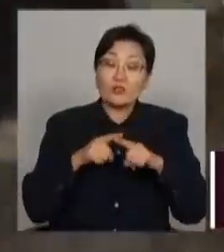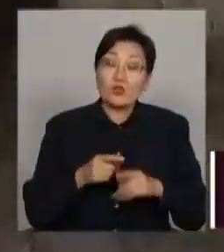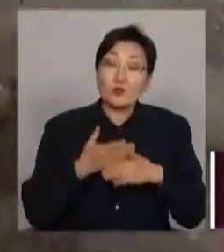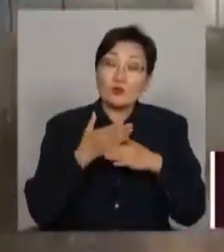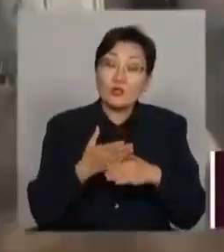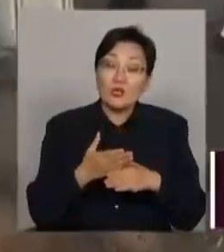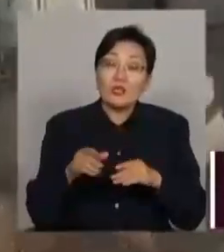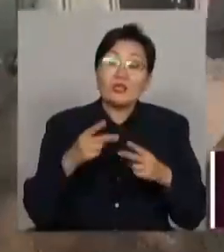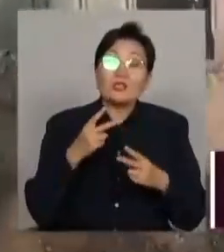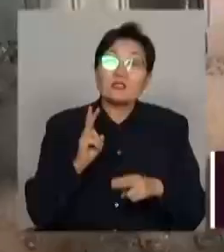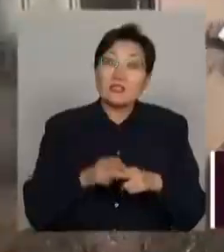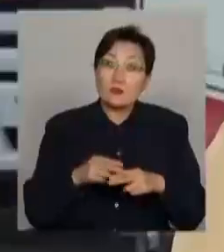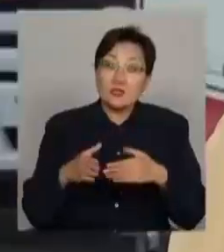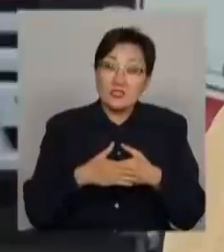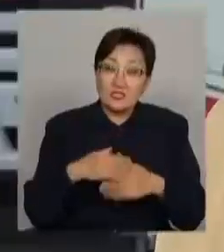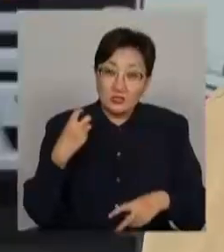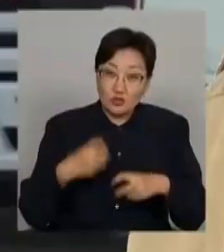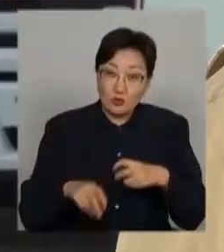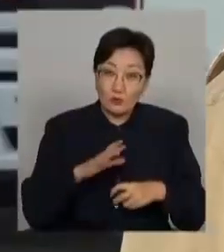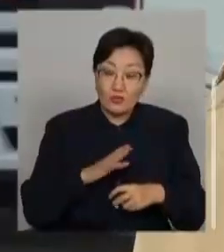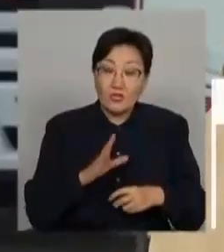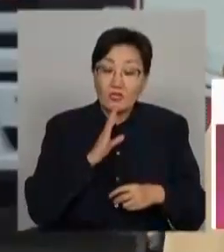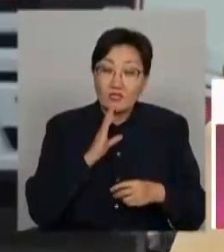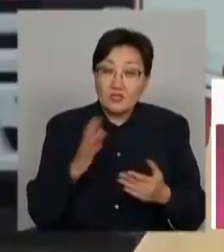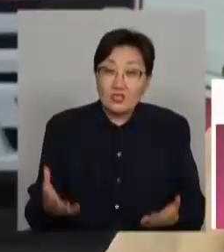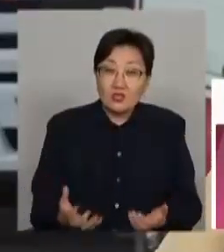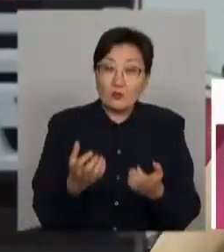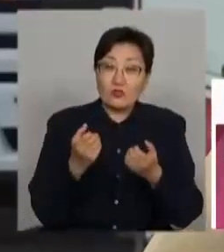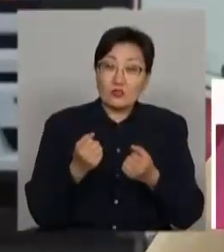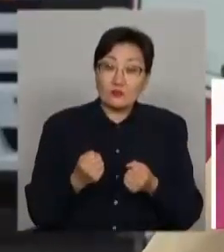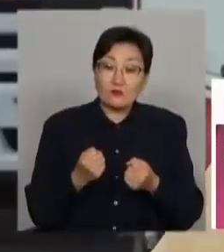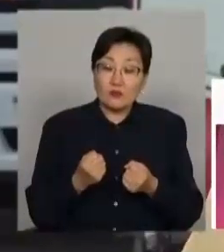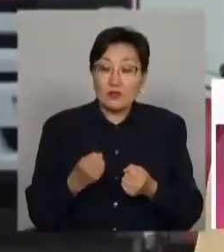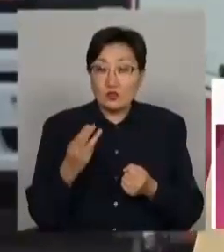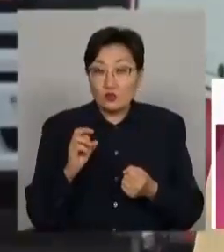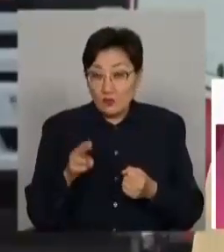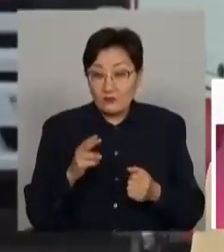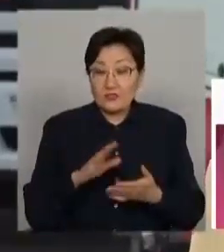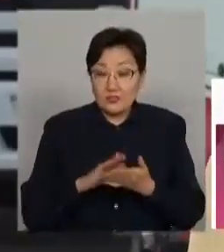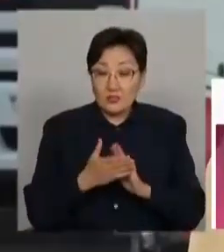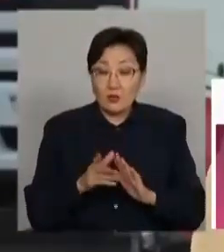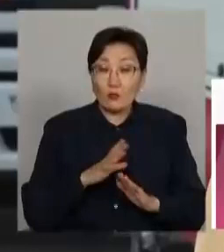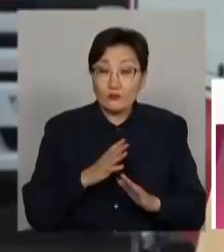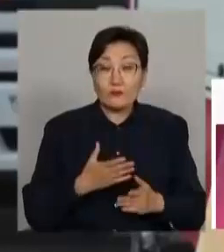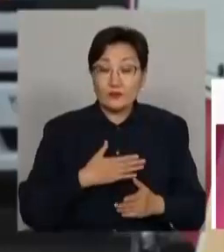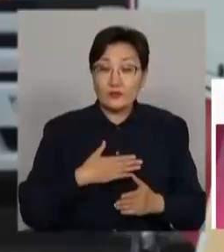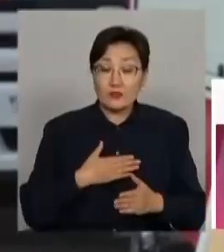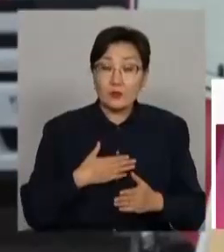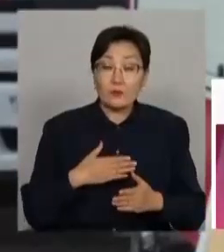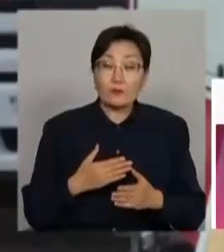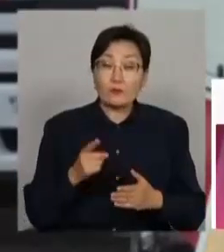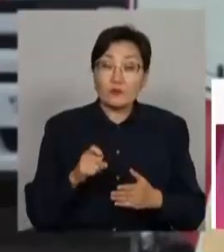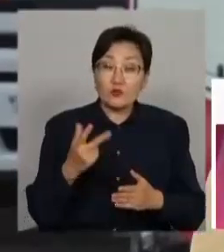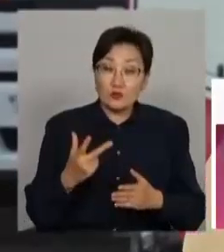көмегімен темір есікті бұзды. Қыз өзін шығарып алғаннан кішкене шоковый состояние болды. Біз оны